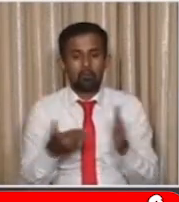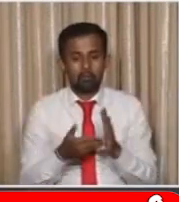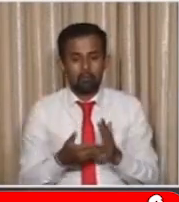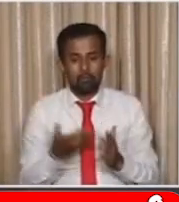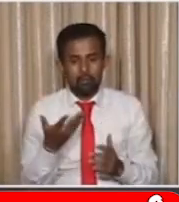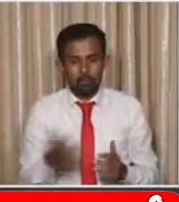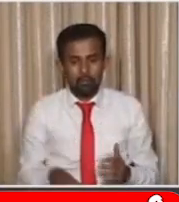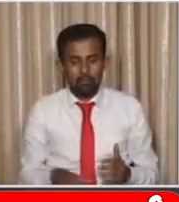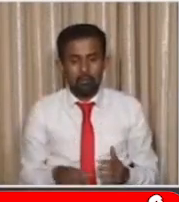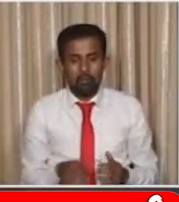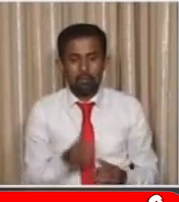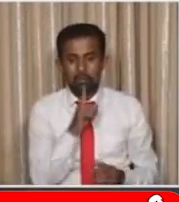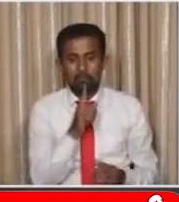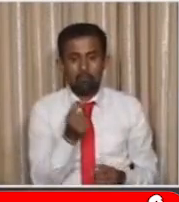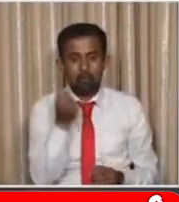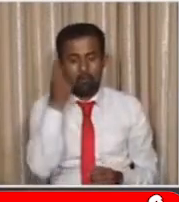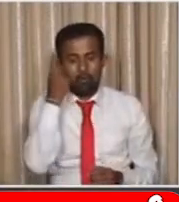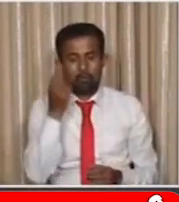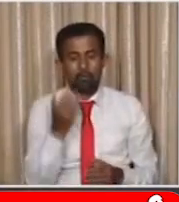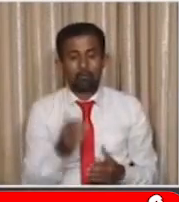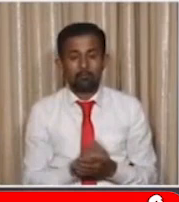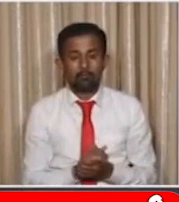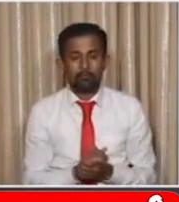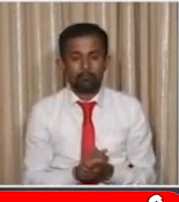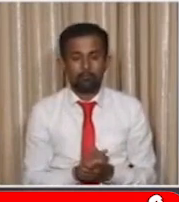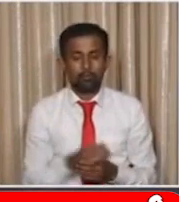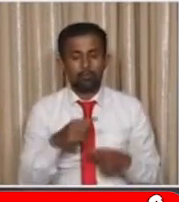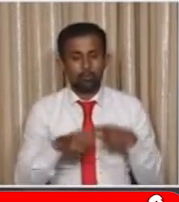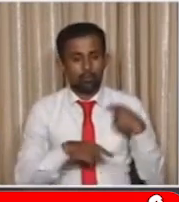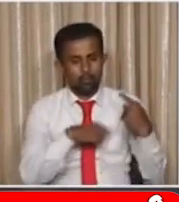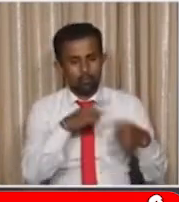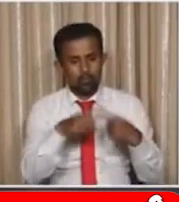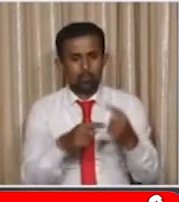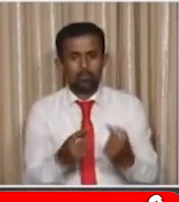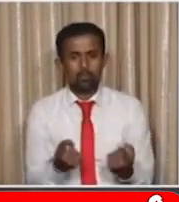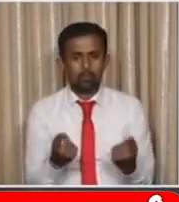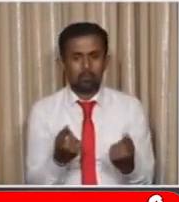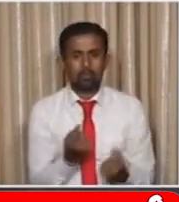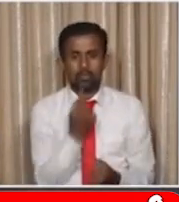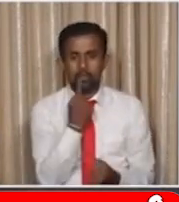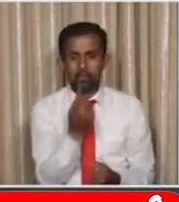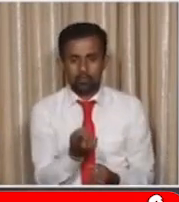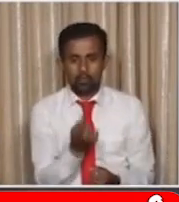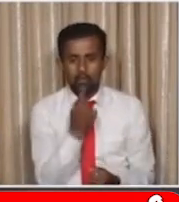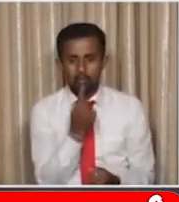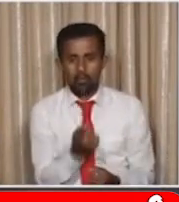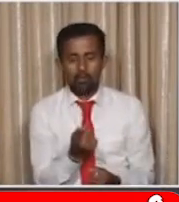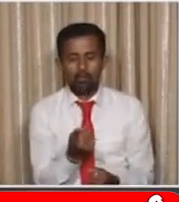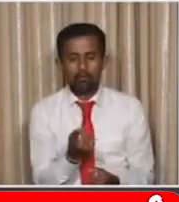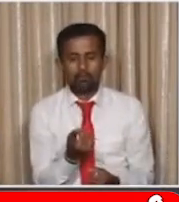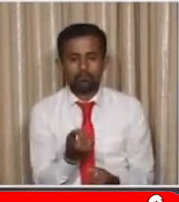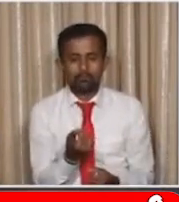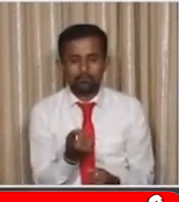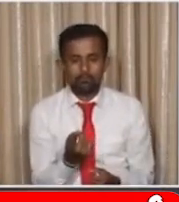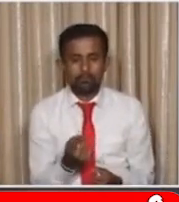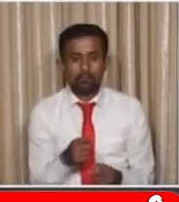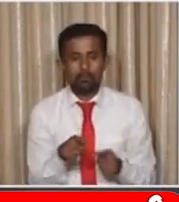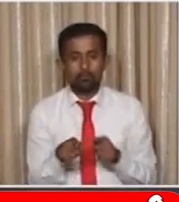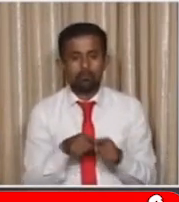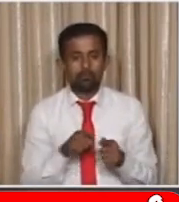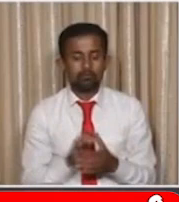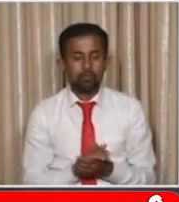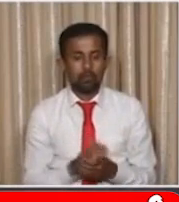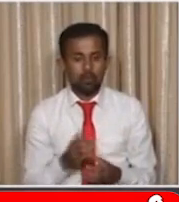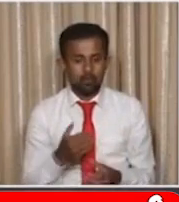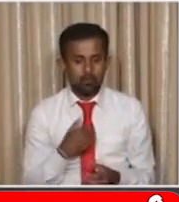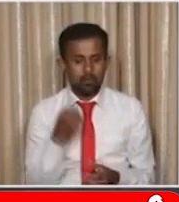அடிப்படைகளில் அவர்கள் தொடரான வேண்டுகோள், தொடரான போராட்டங்கள், அதுகள்ட அளவுகளை வைத்து முதலாவது நாய்க்கின்றேன்